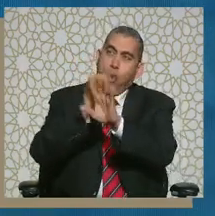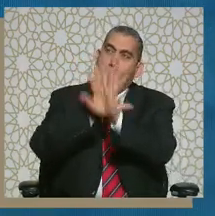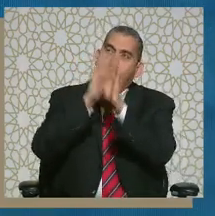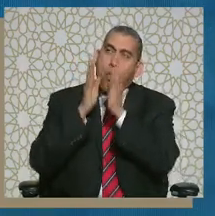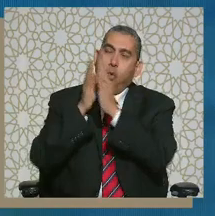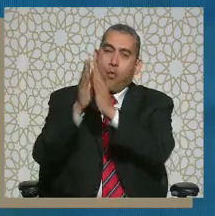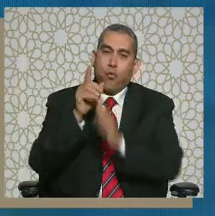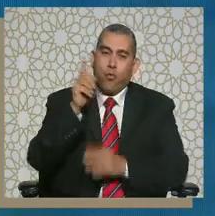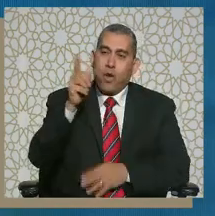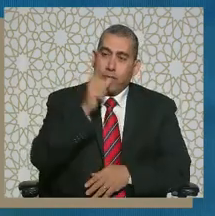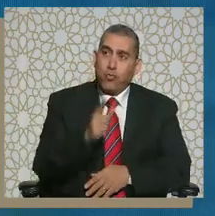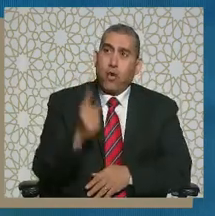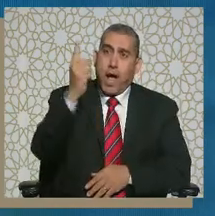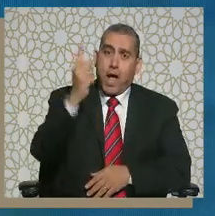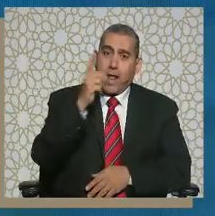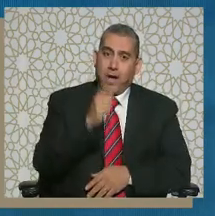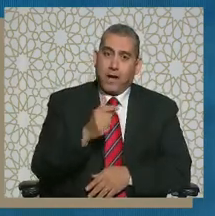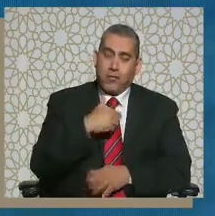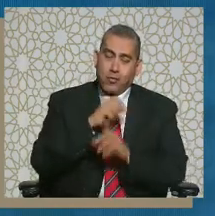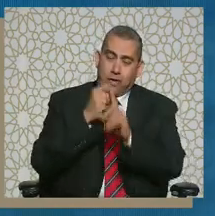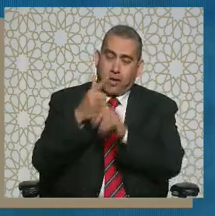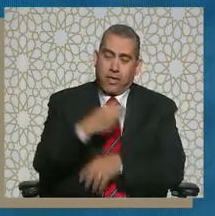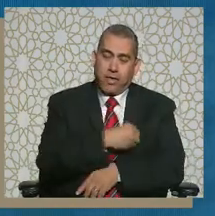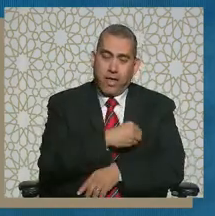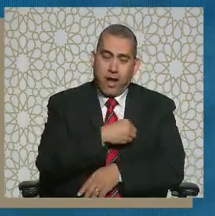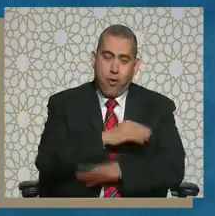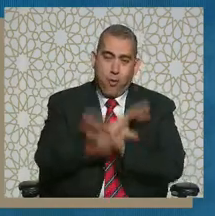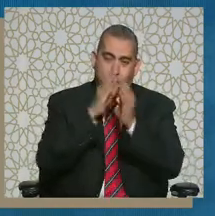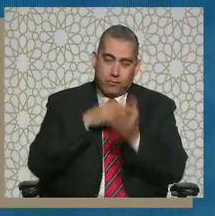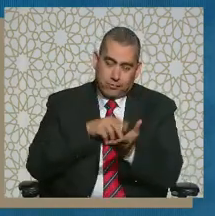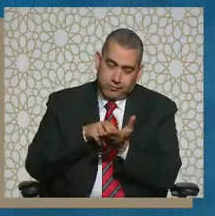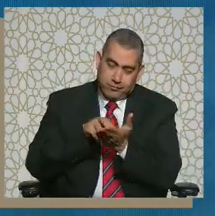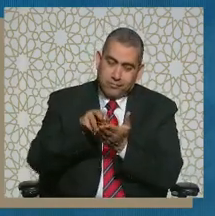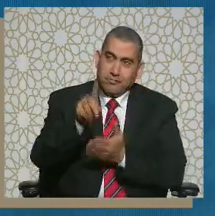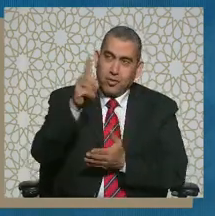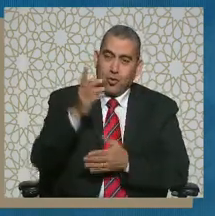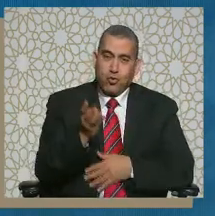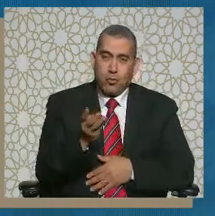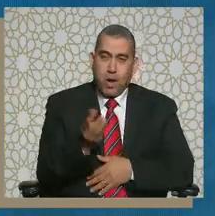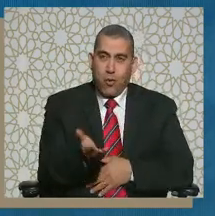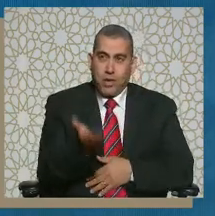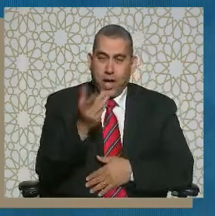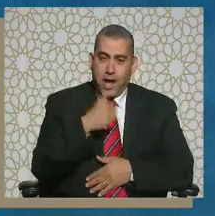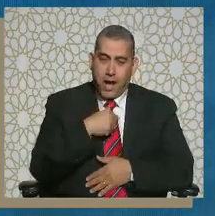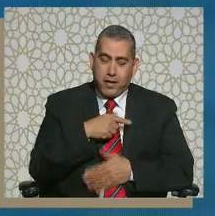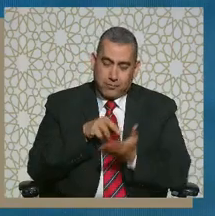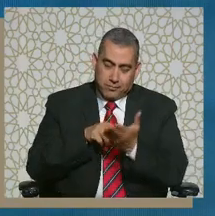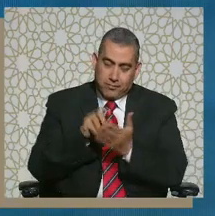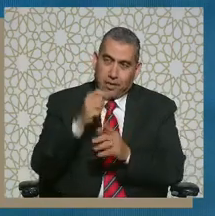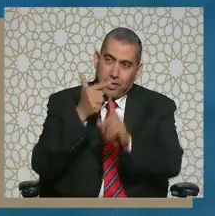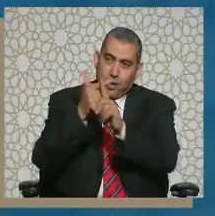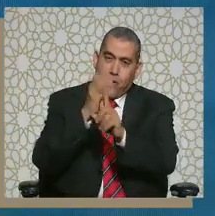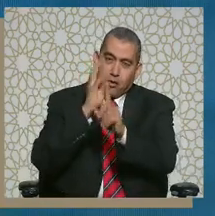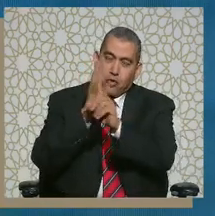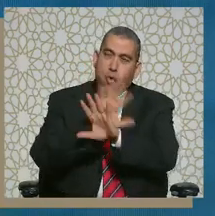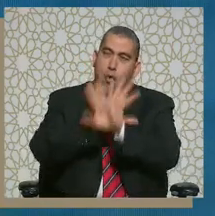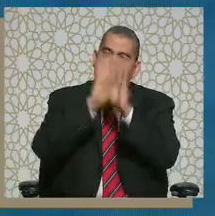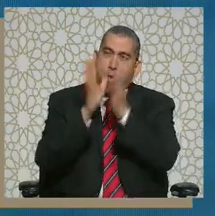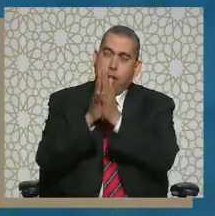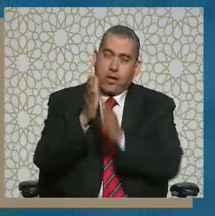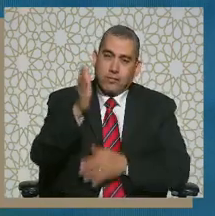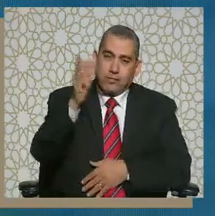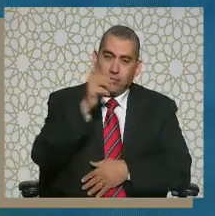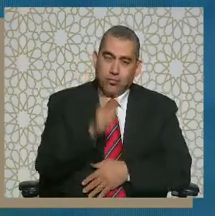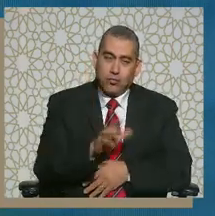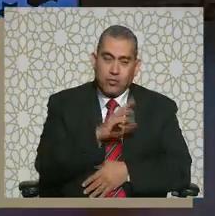عليه توكلت عليه وقل لي ثقه فذهبت اليه سبحانه وتعالى وانا متوكل عليه في سعي وفي